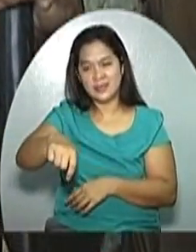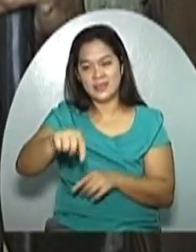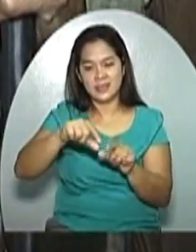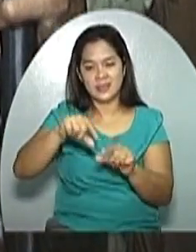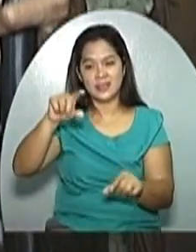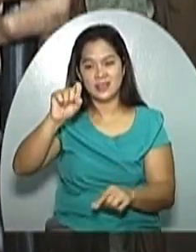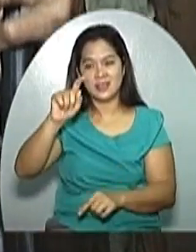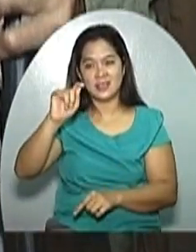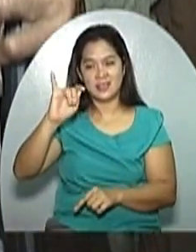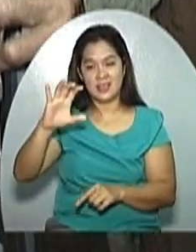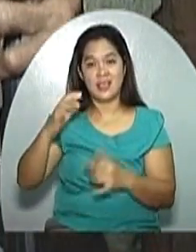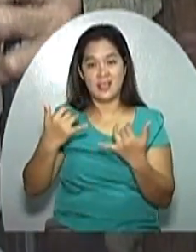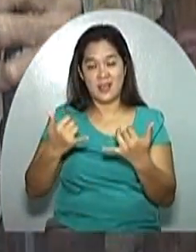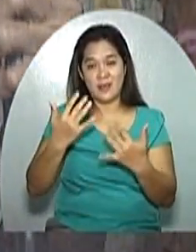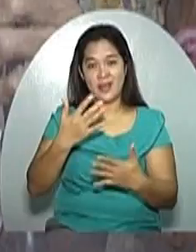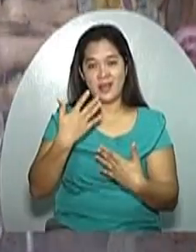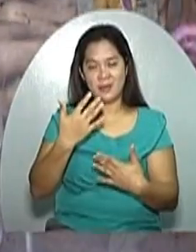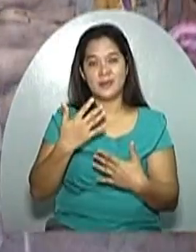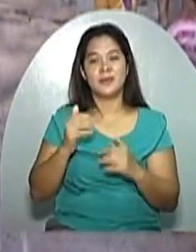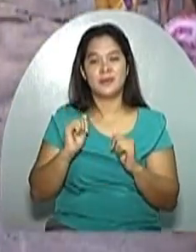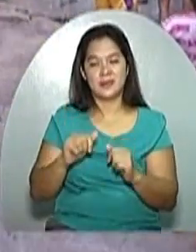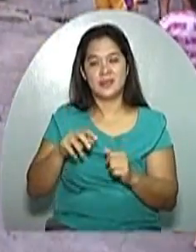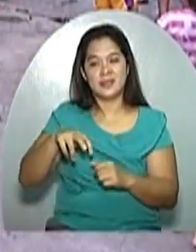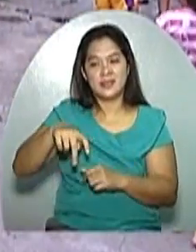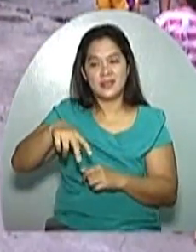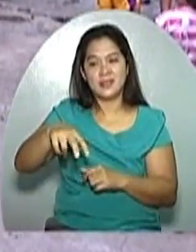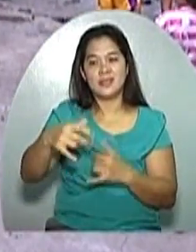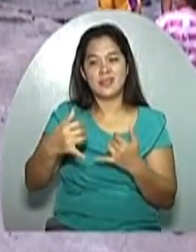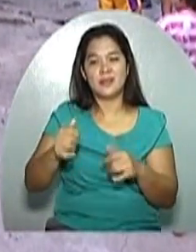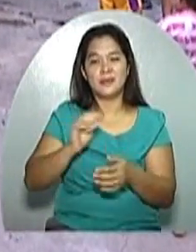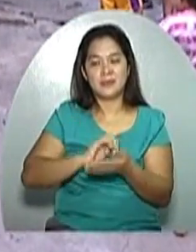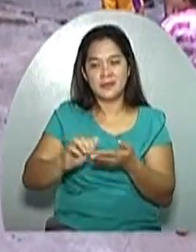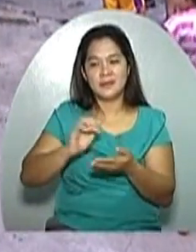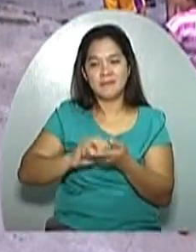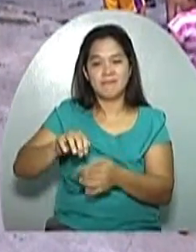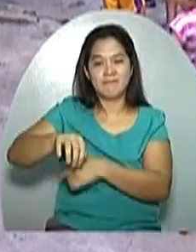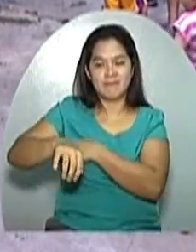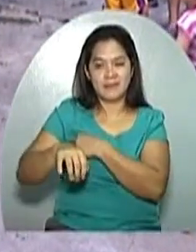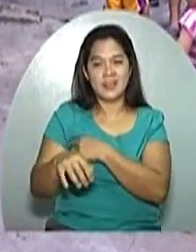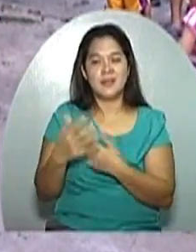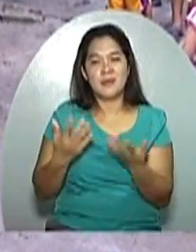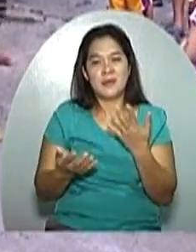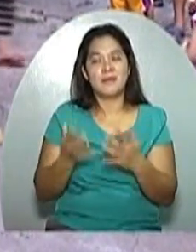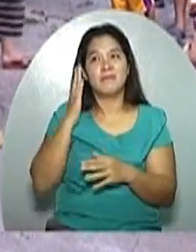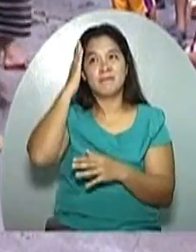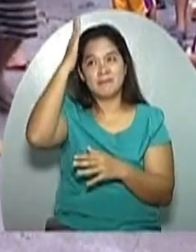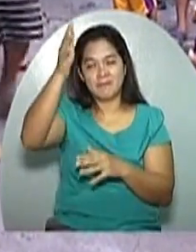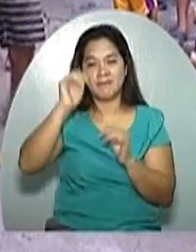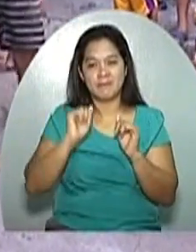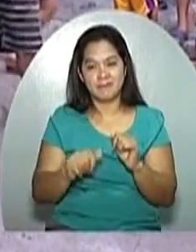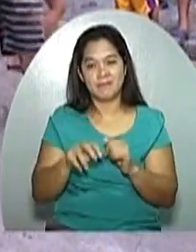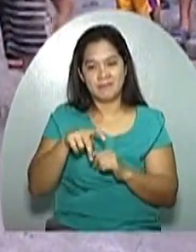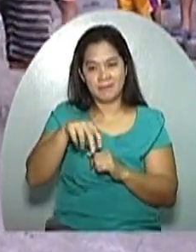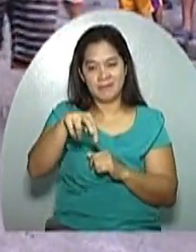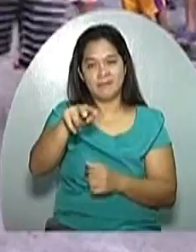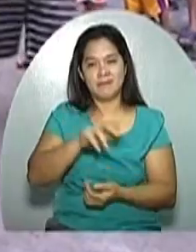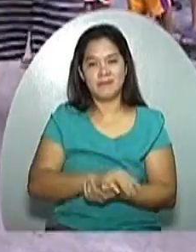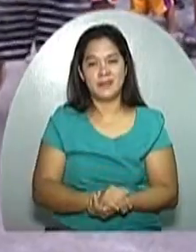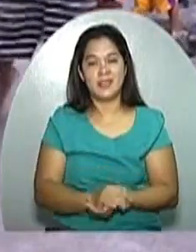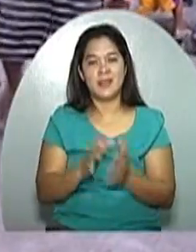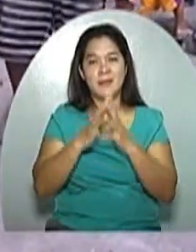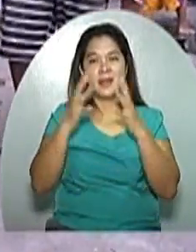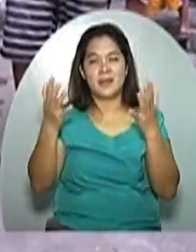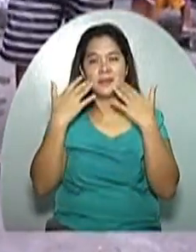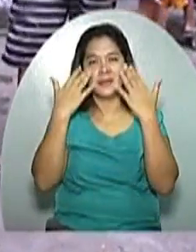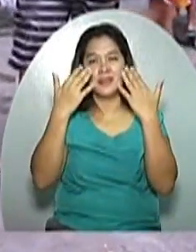tungkod lang po ito. Natuwa rin po ako na makalakad po araw-araw na practice-practice po, baka sakaling makalakad ako na diretso na